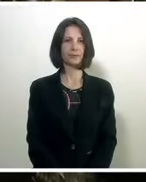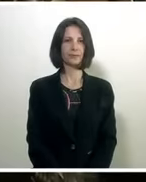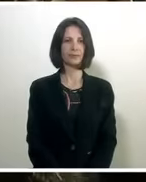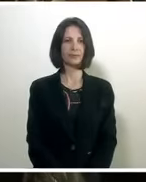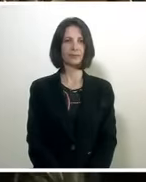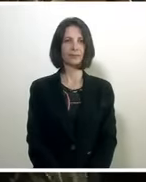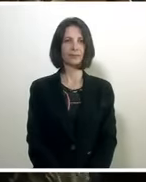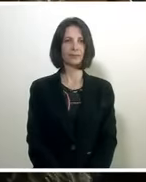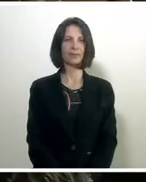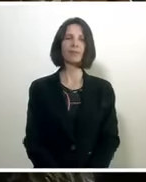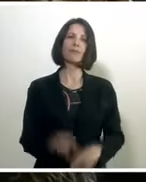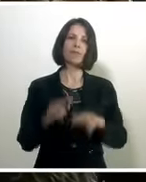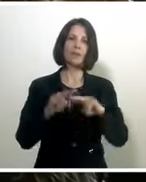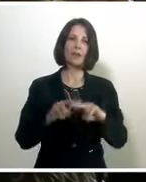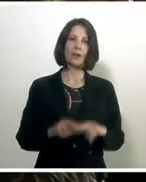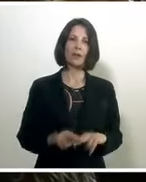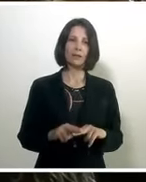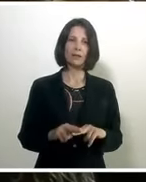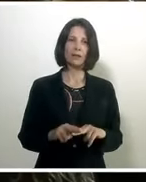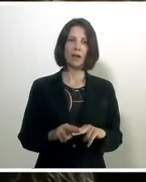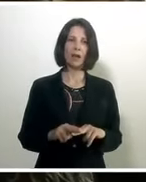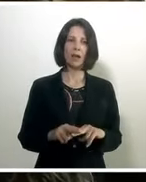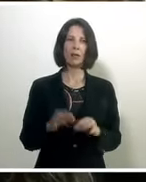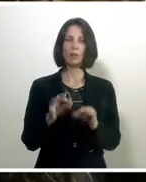restiamo un attimo